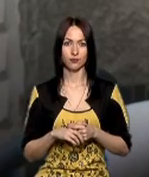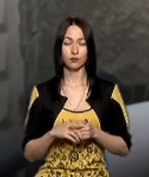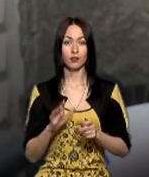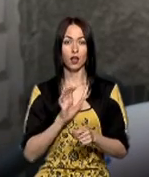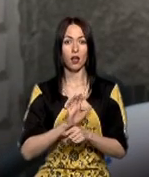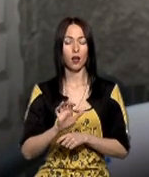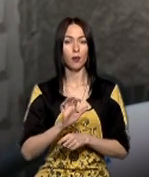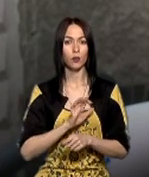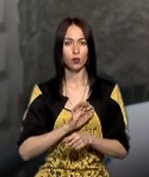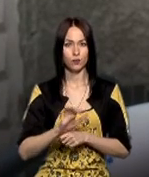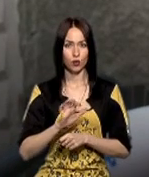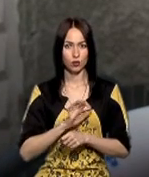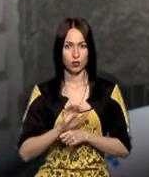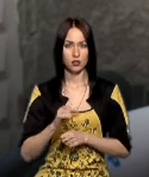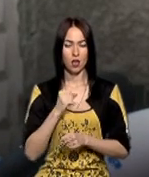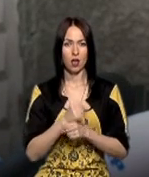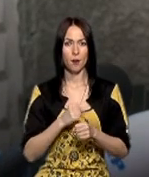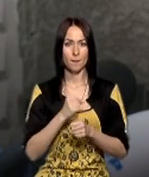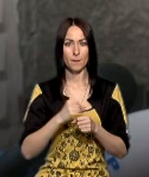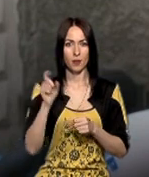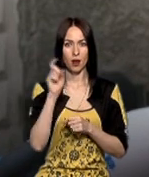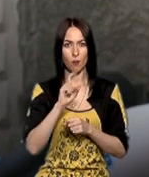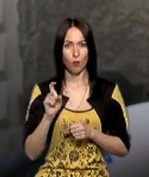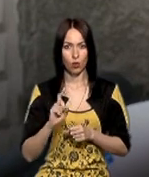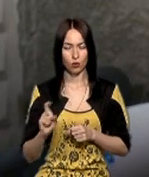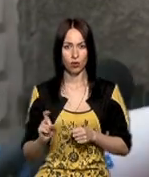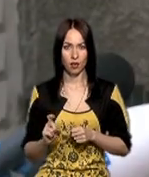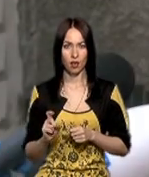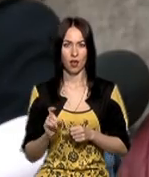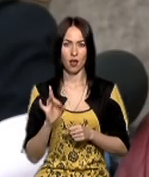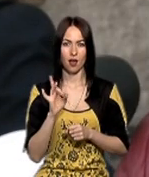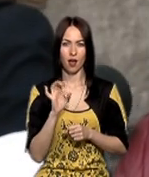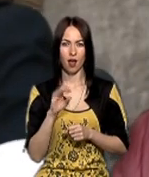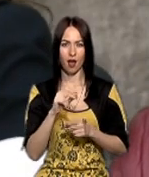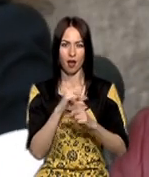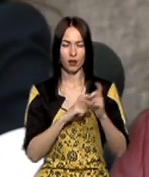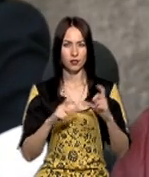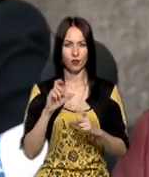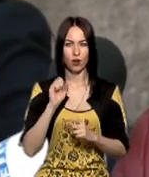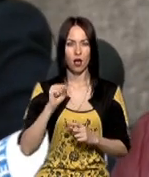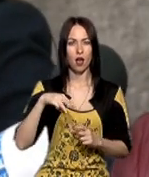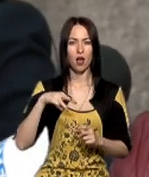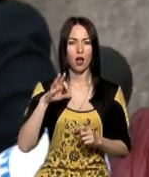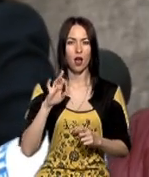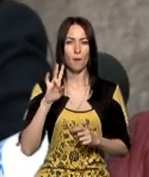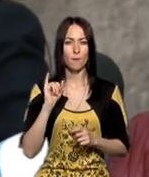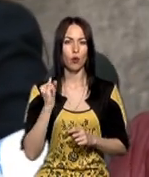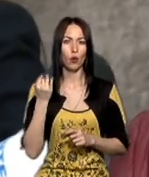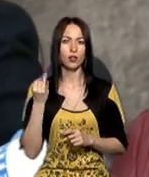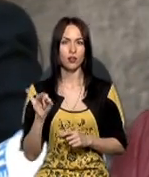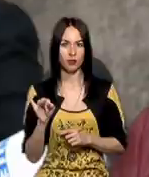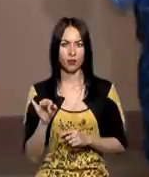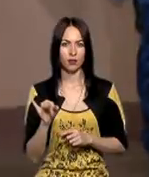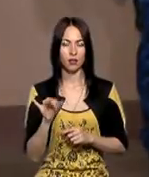Производиться обробка четвертинним раствором амонія. Обробляємо четвертинним розчином амонія.